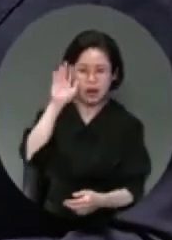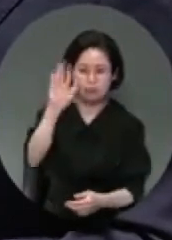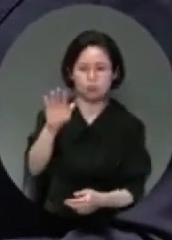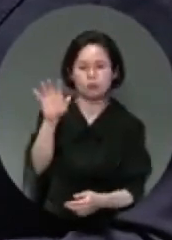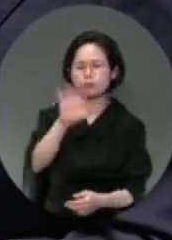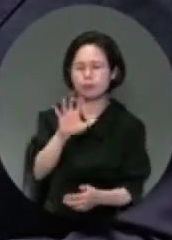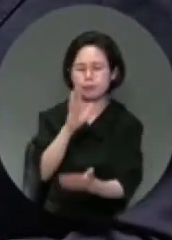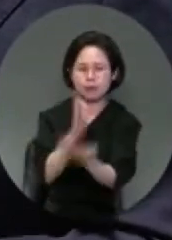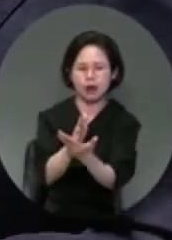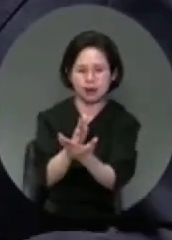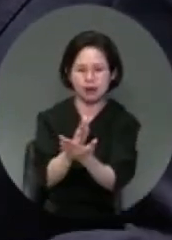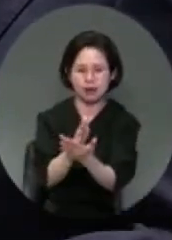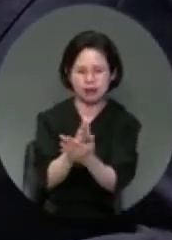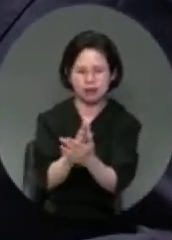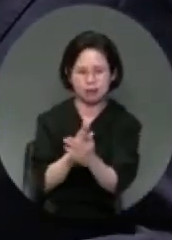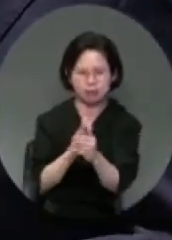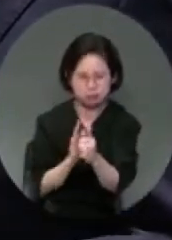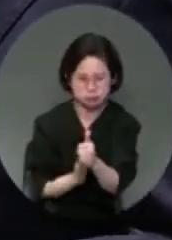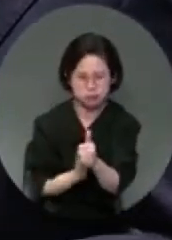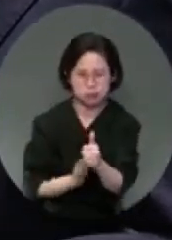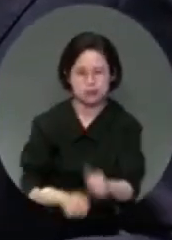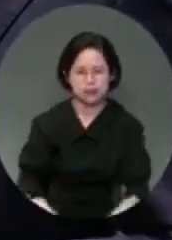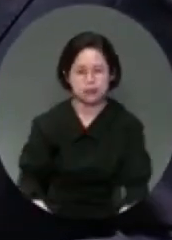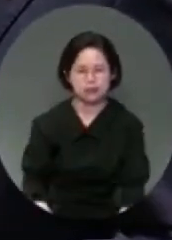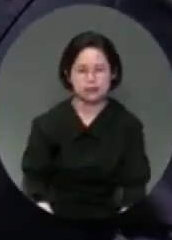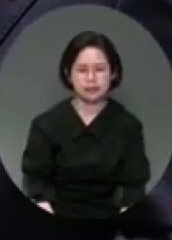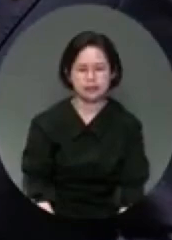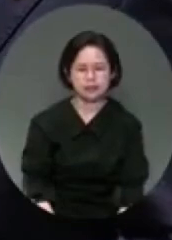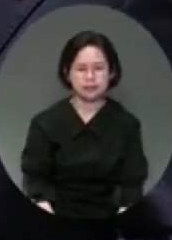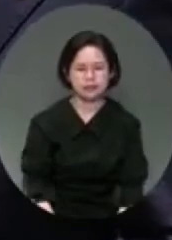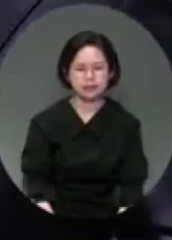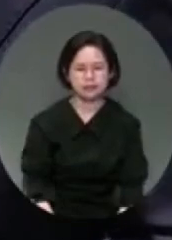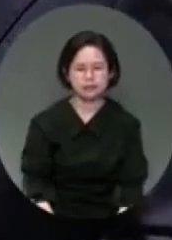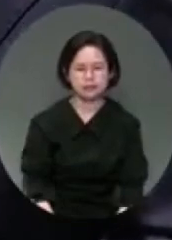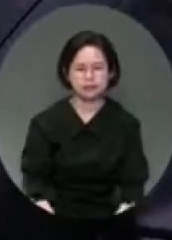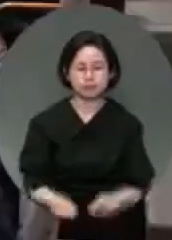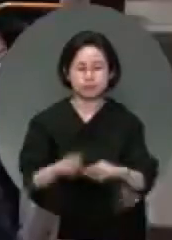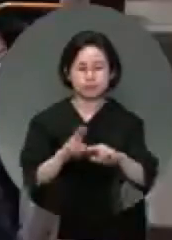해야 된다는 좀 강조드리고 싶습니다. 예, 네, 알겠습니다. 들어가셔도 좋습니다. 네.